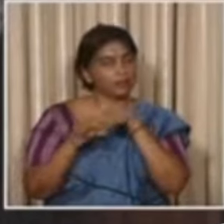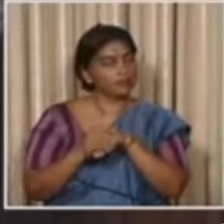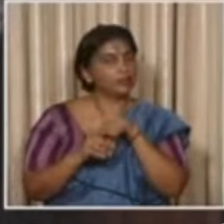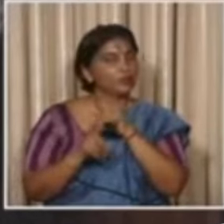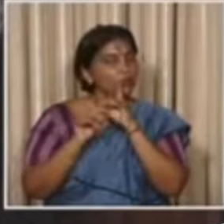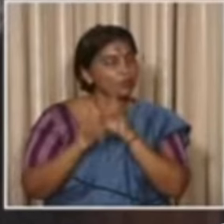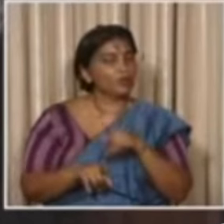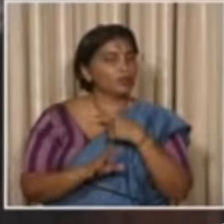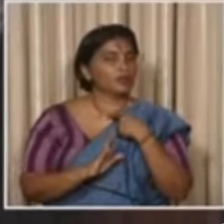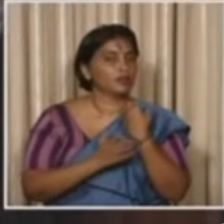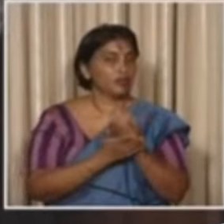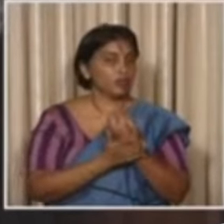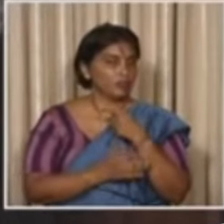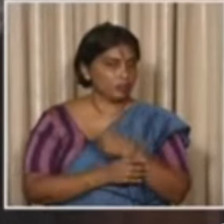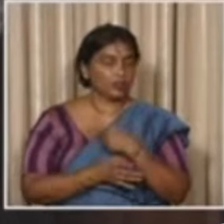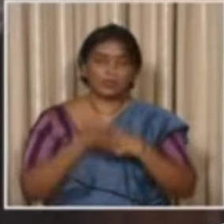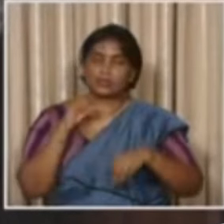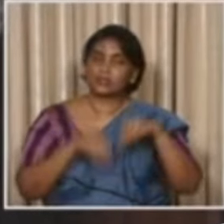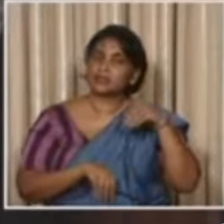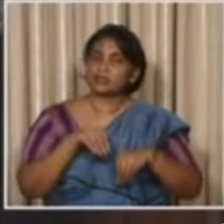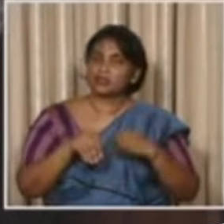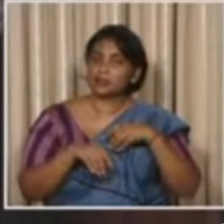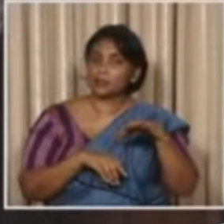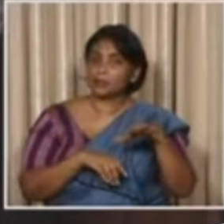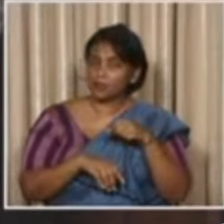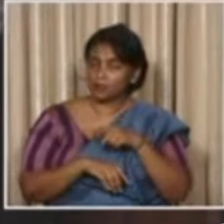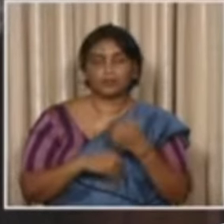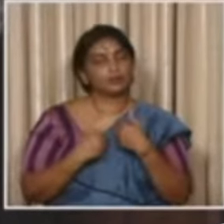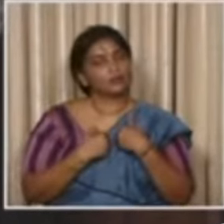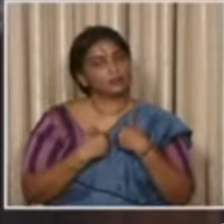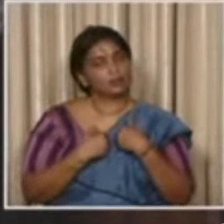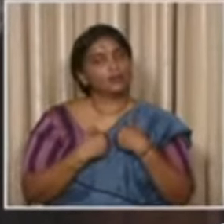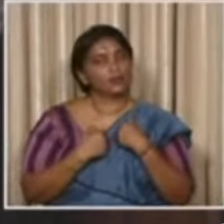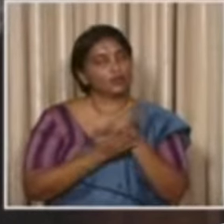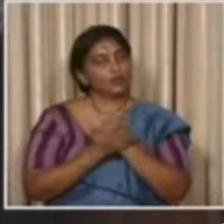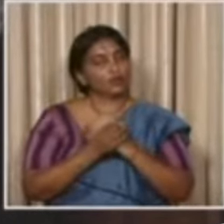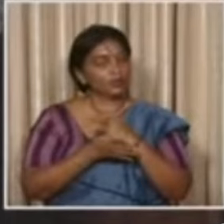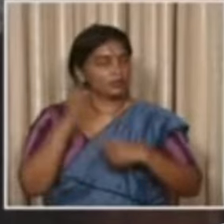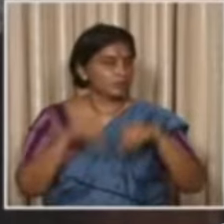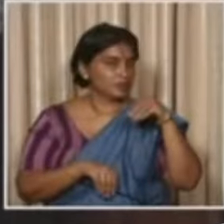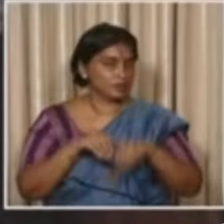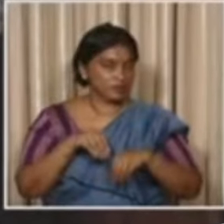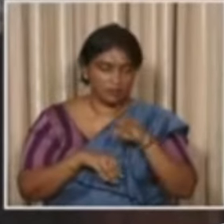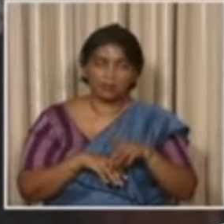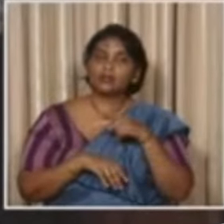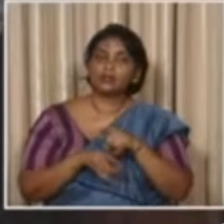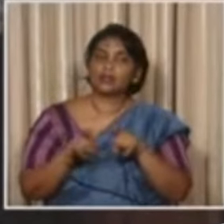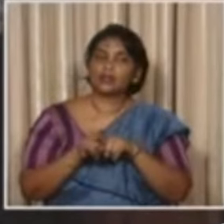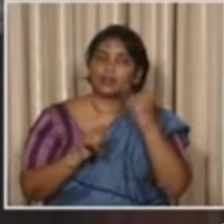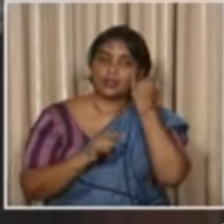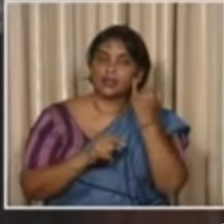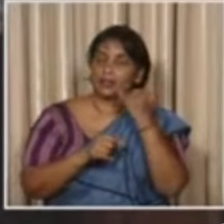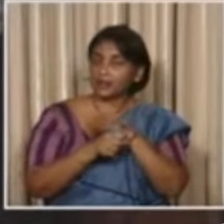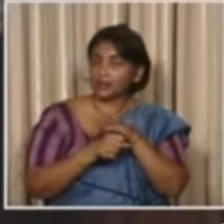කරගෙන ශ්‍රී ලංකා පොදු ජන පෙරමුණට ඡන්දය පාවිච්චි කළ අපේ ඒ සියලුම ඡන්දදායකයිනොත්, ඒ වගේම කැකිරාව